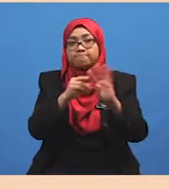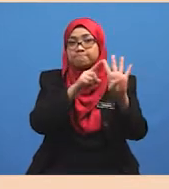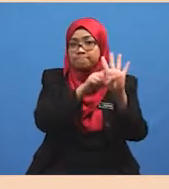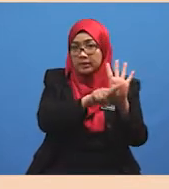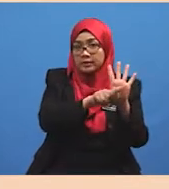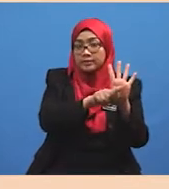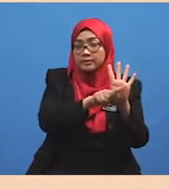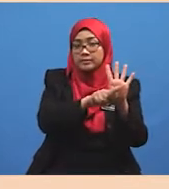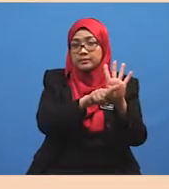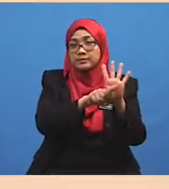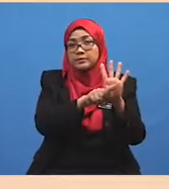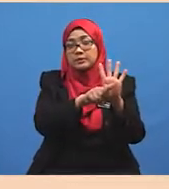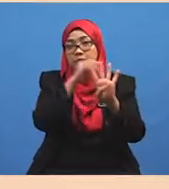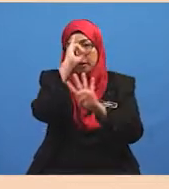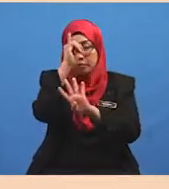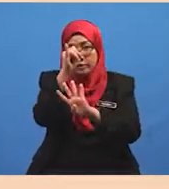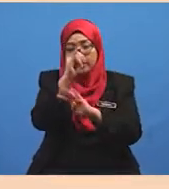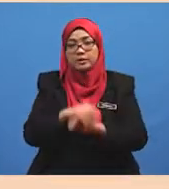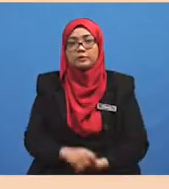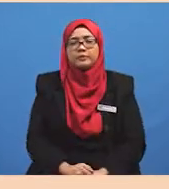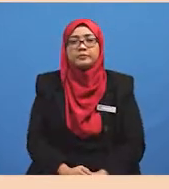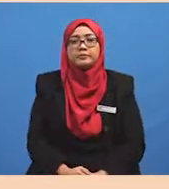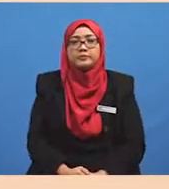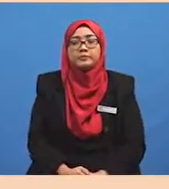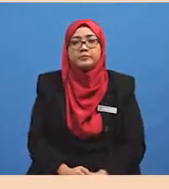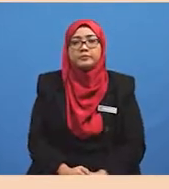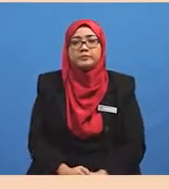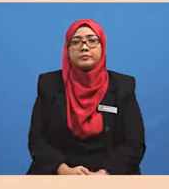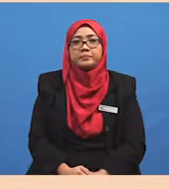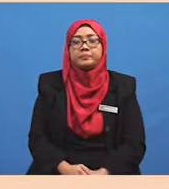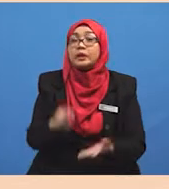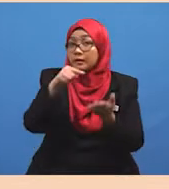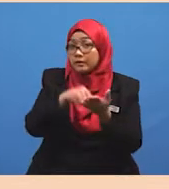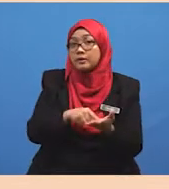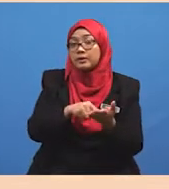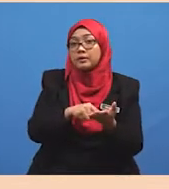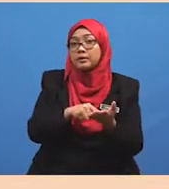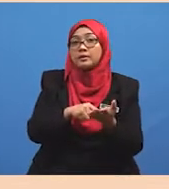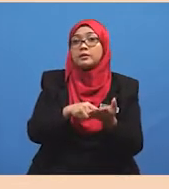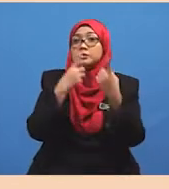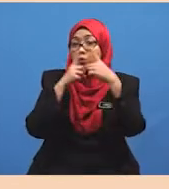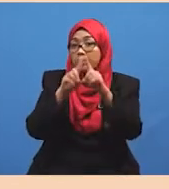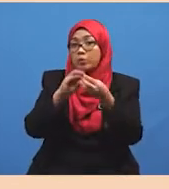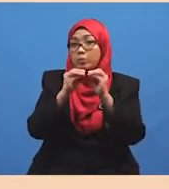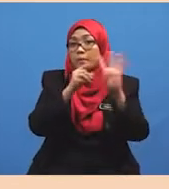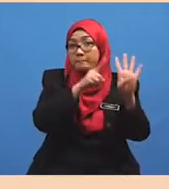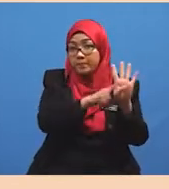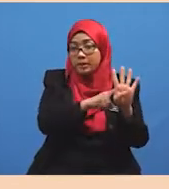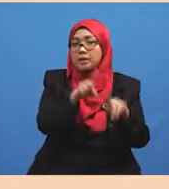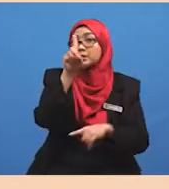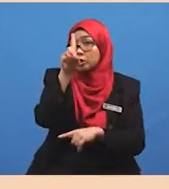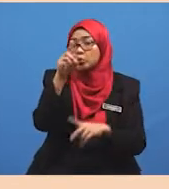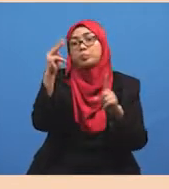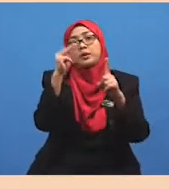Pilihlah itu batik ini adalah fakta ke-41